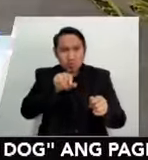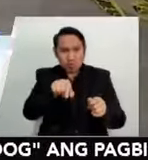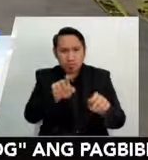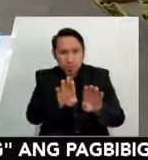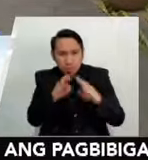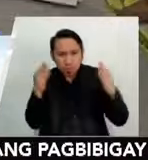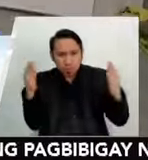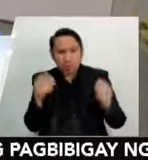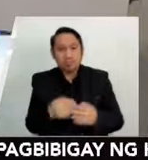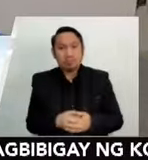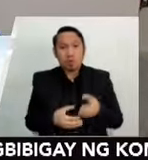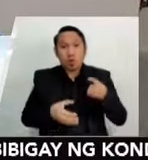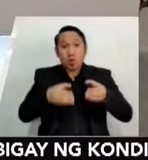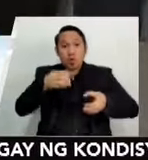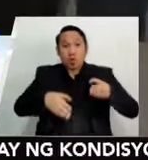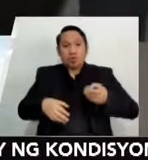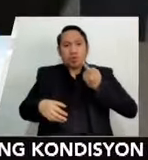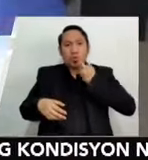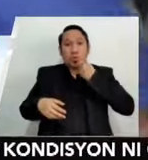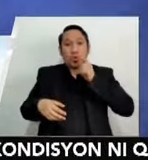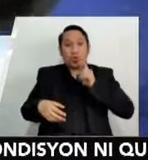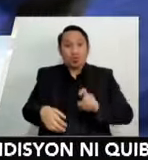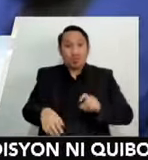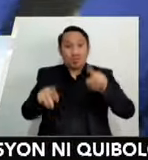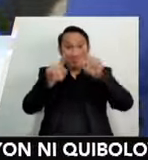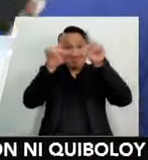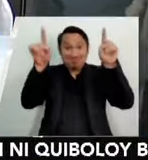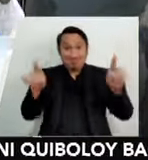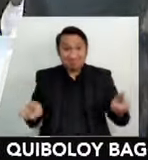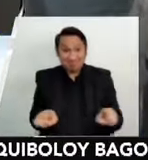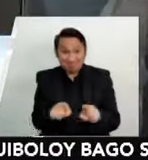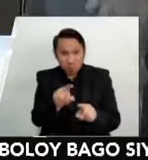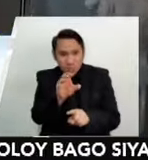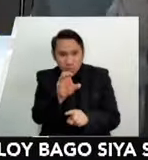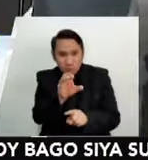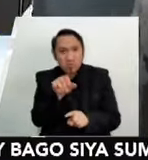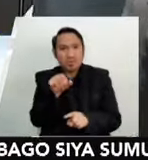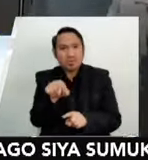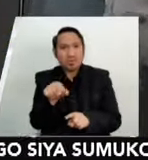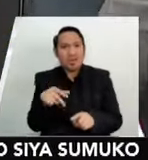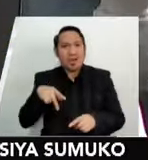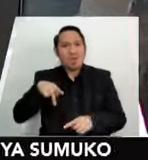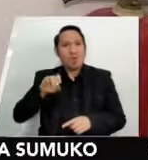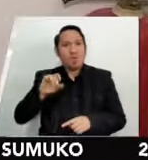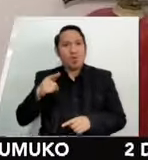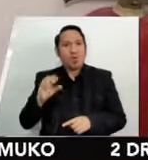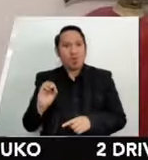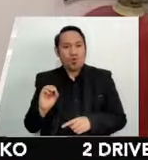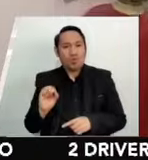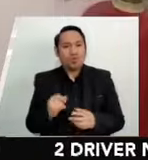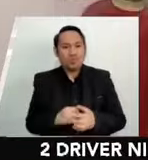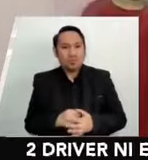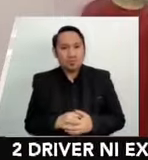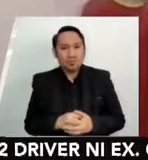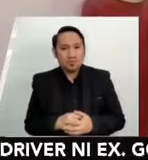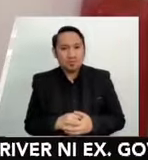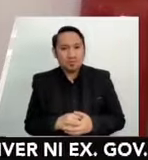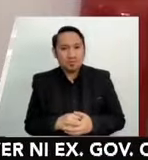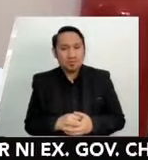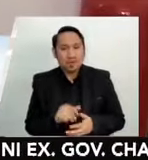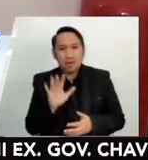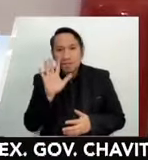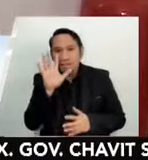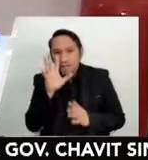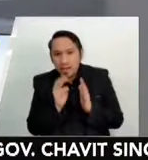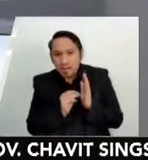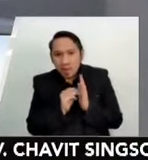korte na buksan ang 27 vault ng umano'y scam hub na pinapatakbo ng mga dayuhan. 5 milyong piso agad ang